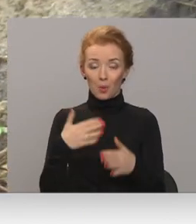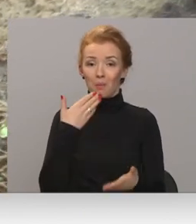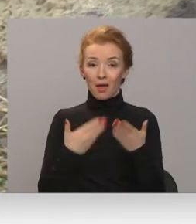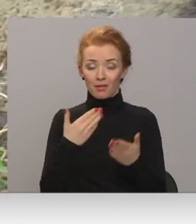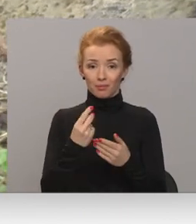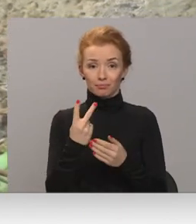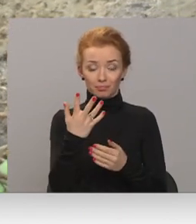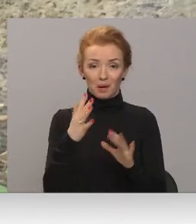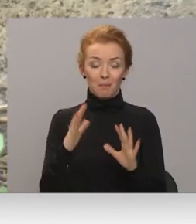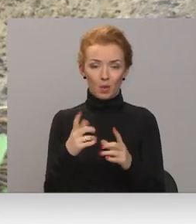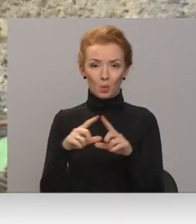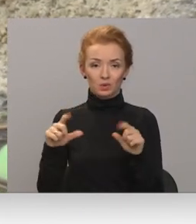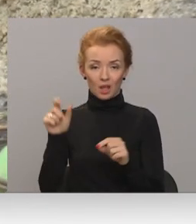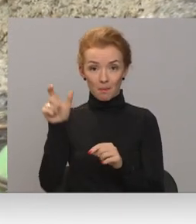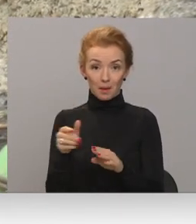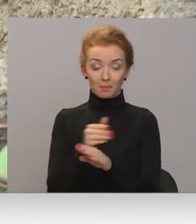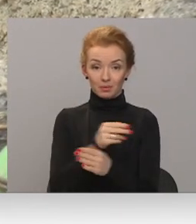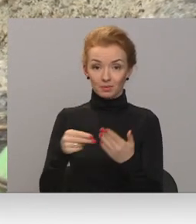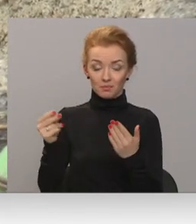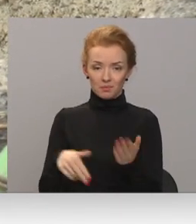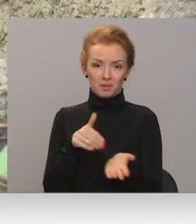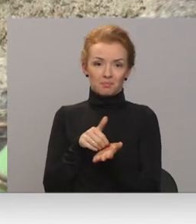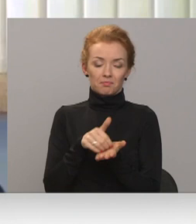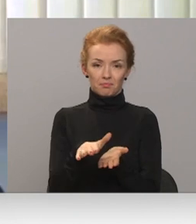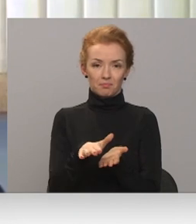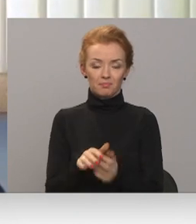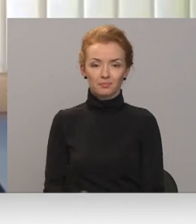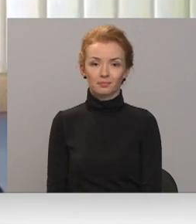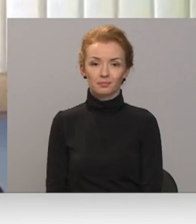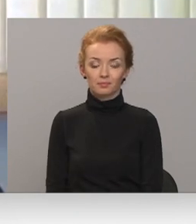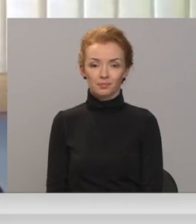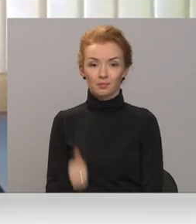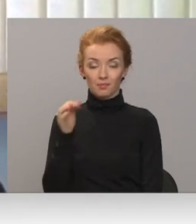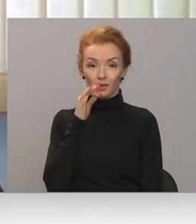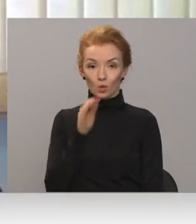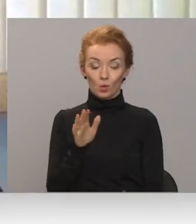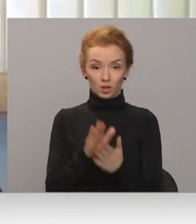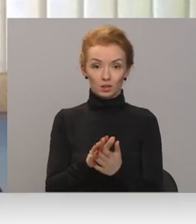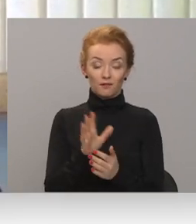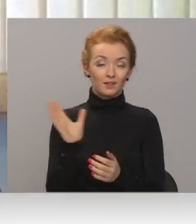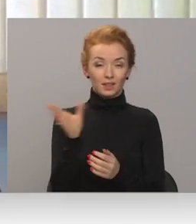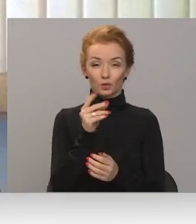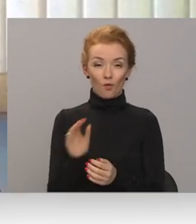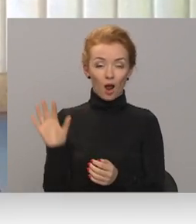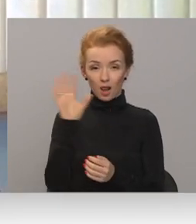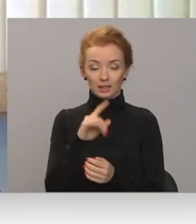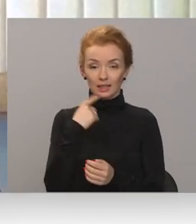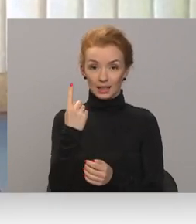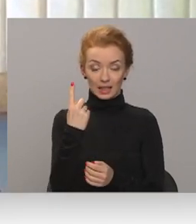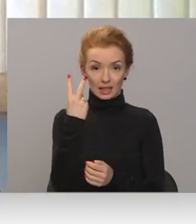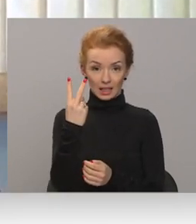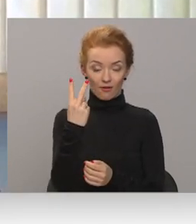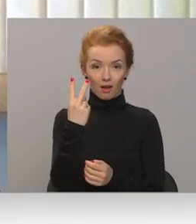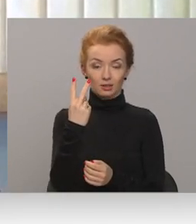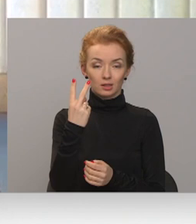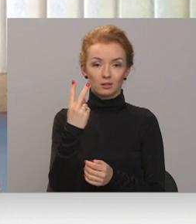kārt. Tomēr uzņēmēji pirms līguma slēgšanas atteikušies. Par tā lieta, ka uz visu valsti šobrīd tikai divas darbojošās ir. Skaidrs, ka